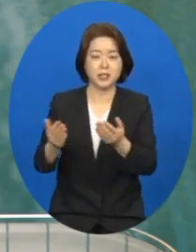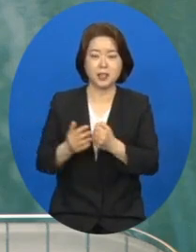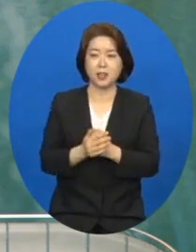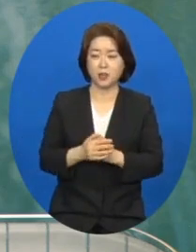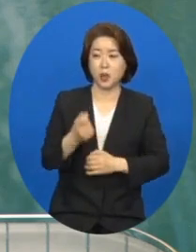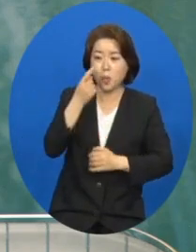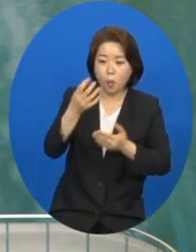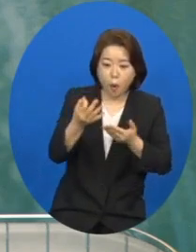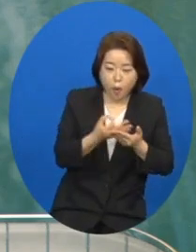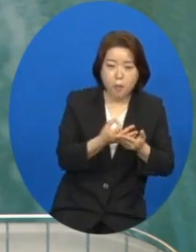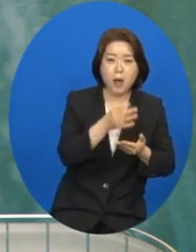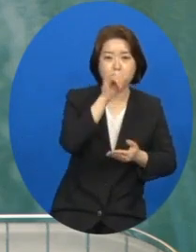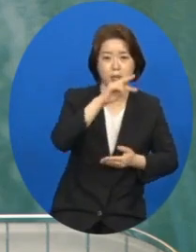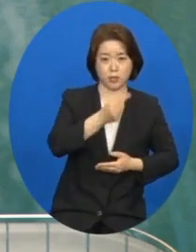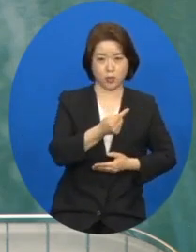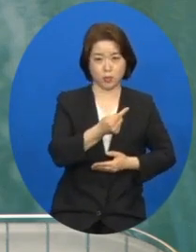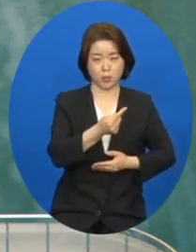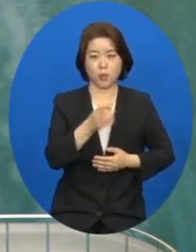하나 타도